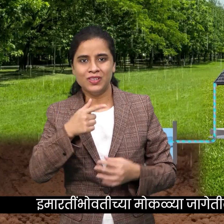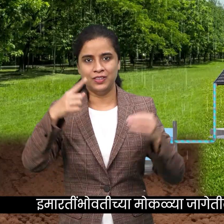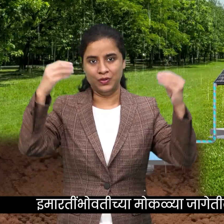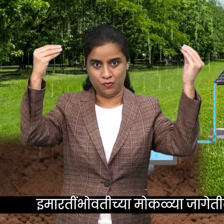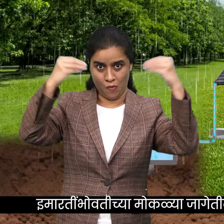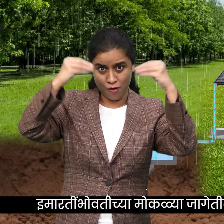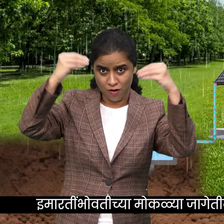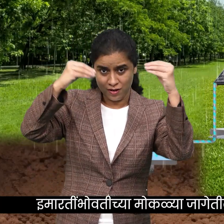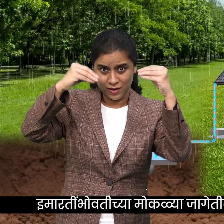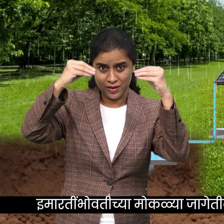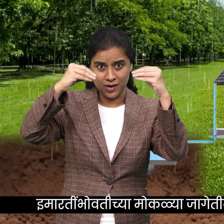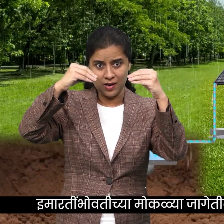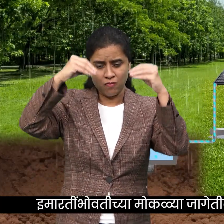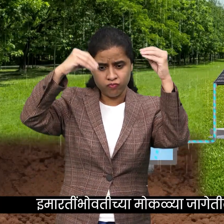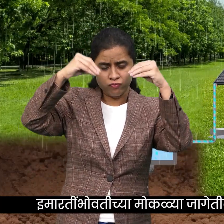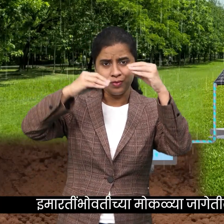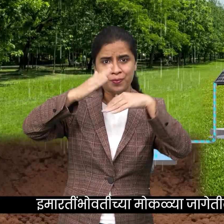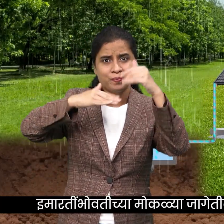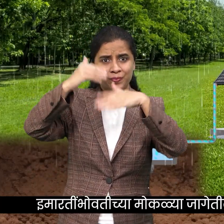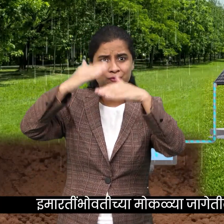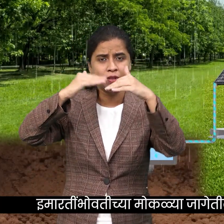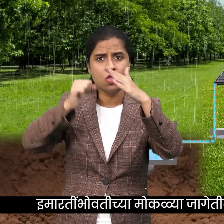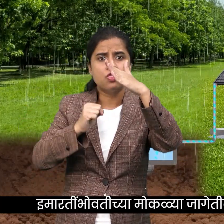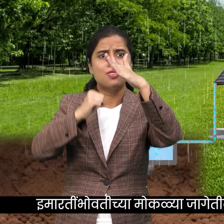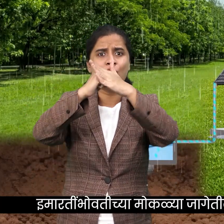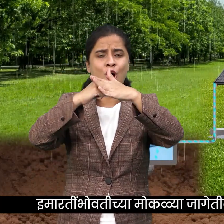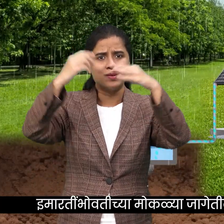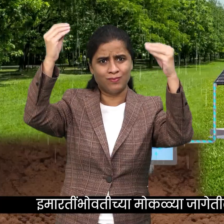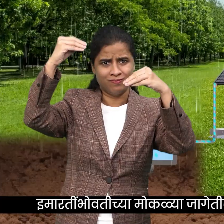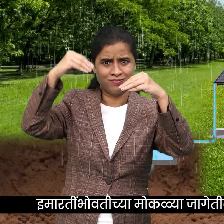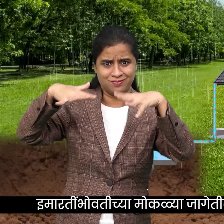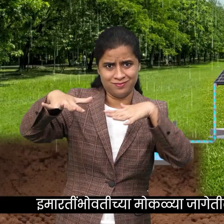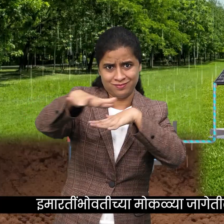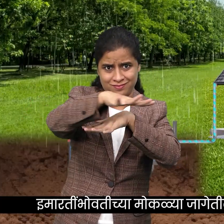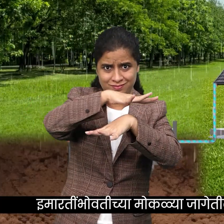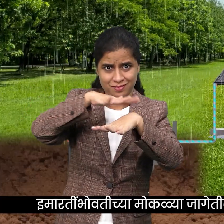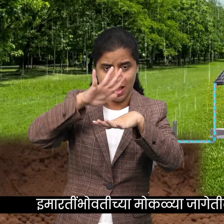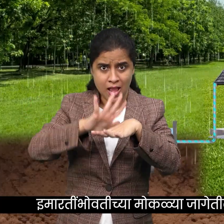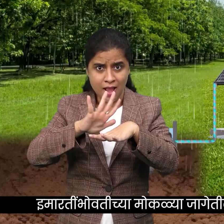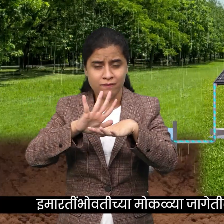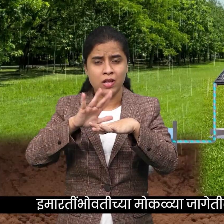इमारतींभोवतीच्या मोकळ्या जागेतील पावसाचे पाणी जमिनीत पुनर्भरण करता येते.